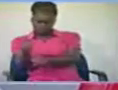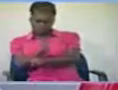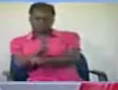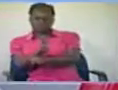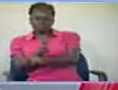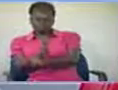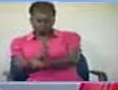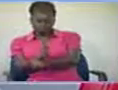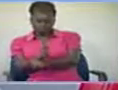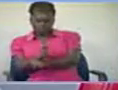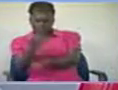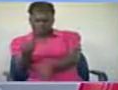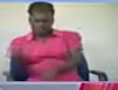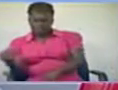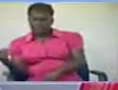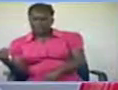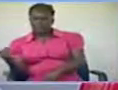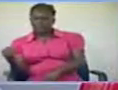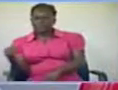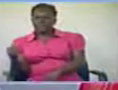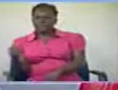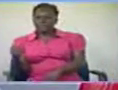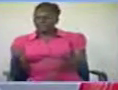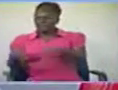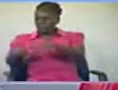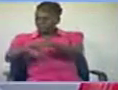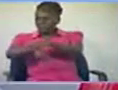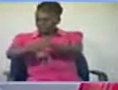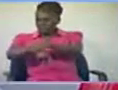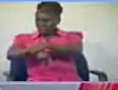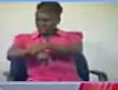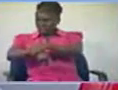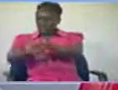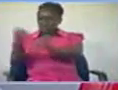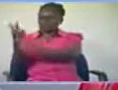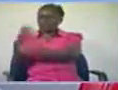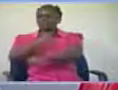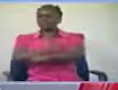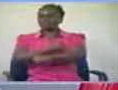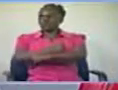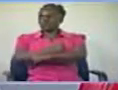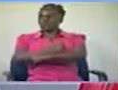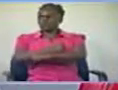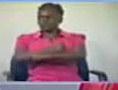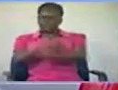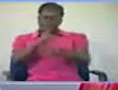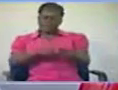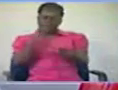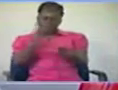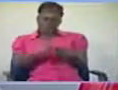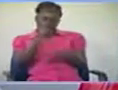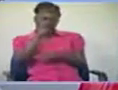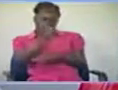ya wanafunzi wa pre-primary, primary na secondary. Kisha tukawaagiza